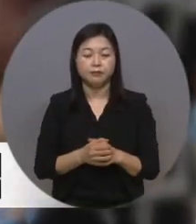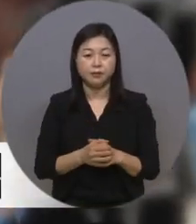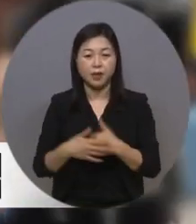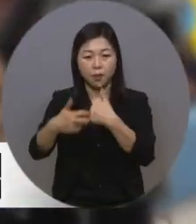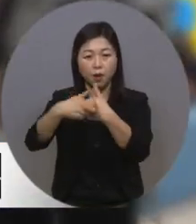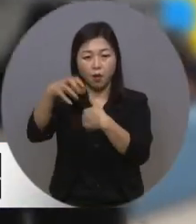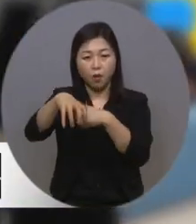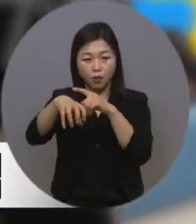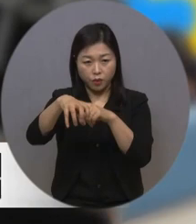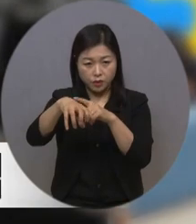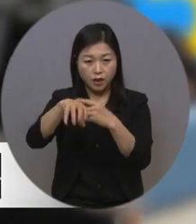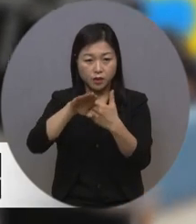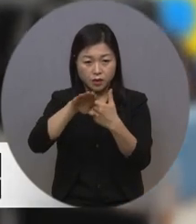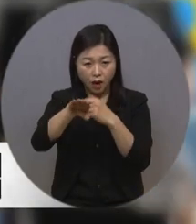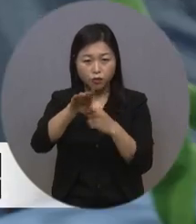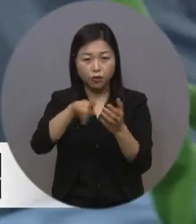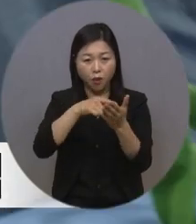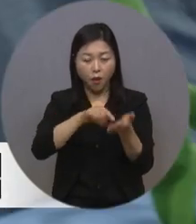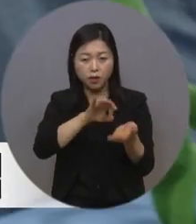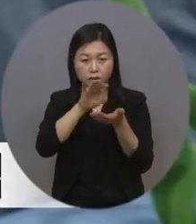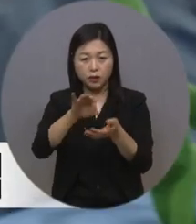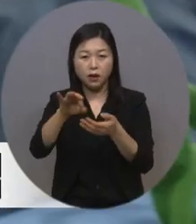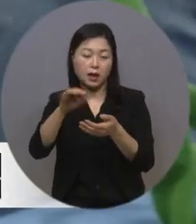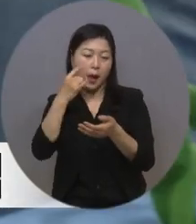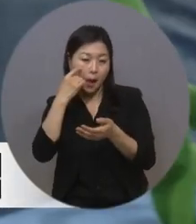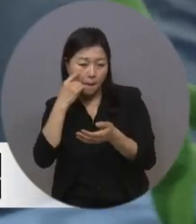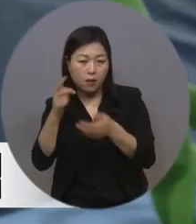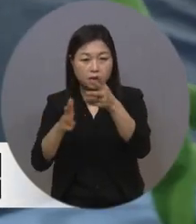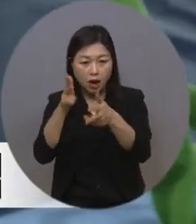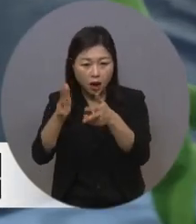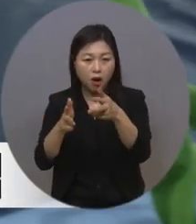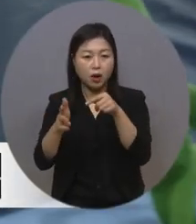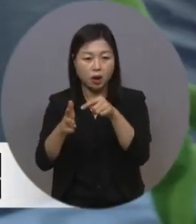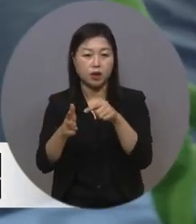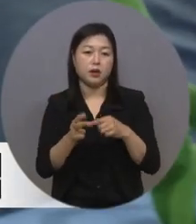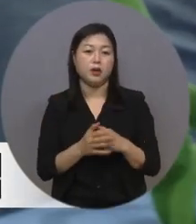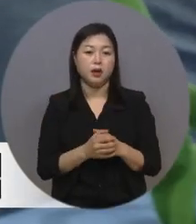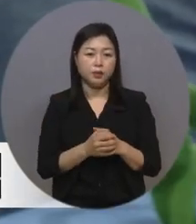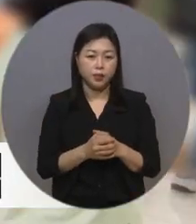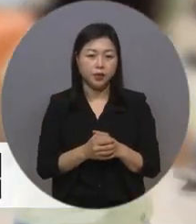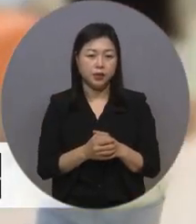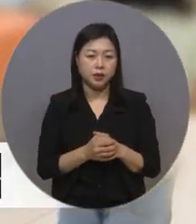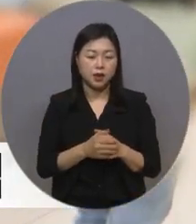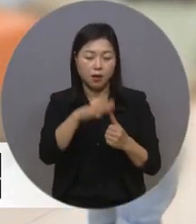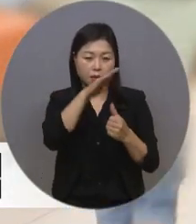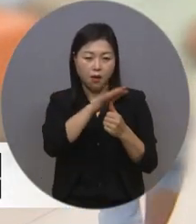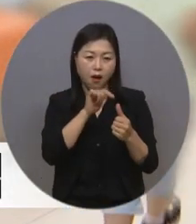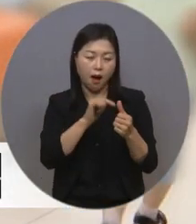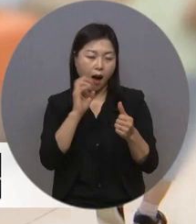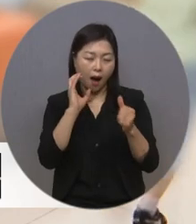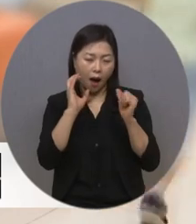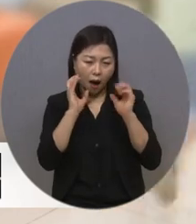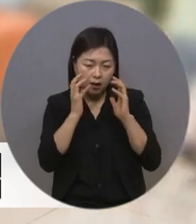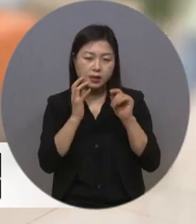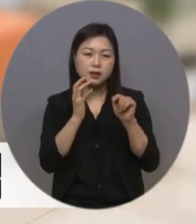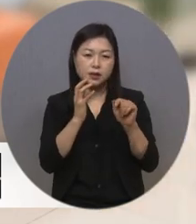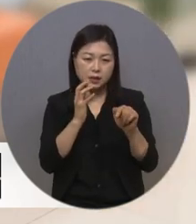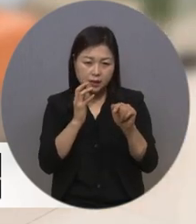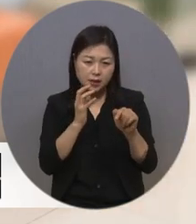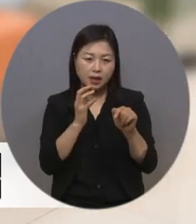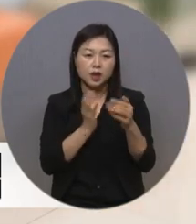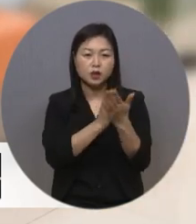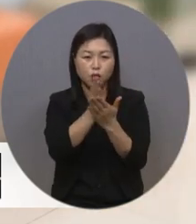공공전문진료센터 사후보상시범사업은 중증 소아진료 인프라 붕괴를 막고 지역별로 충분한